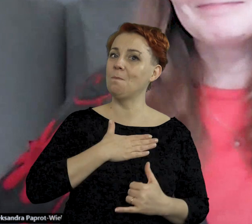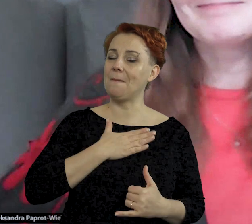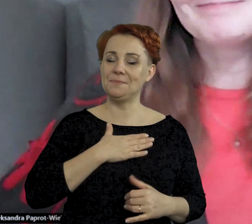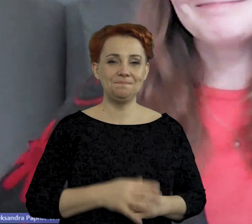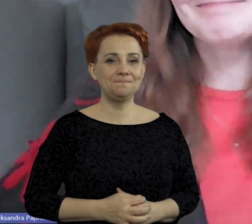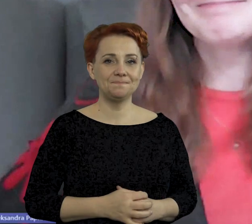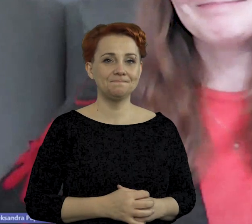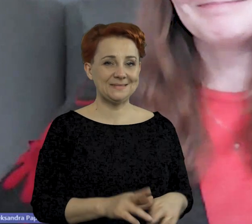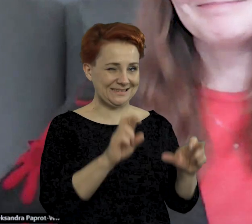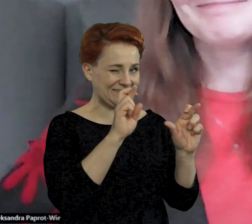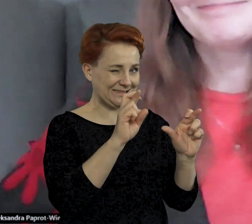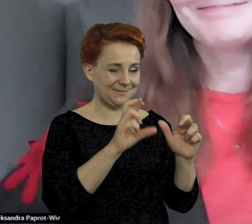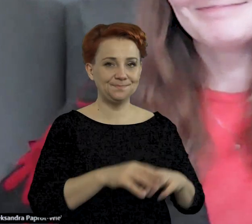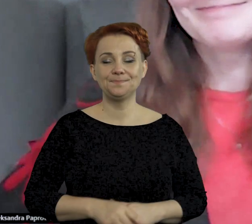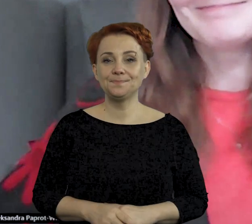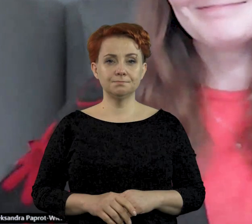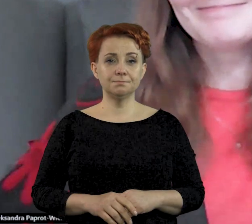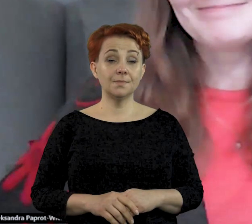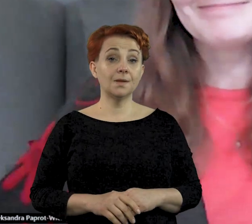Oby. Ja